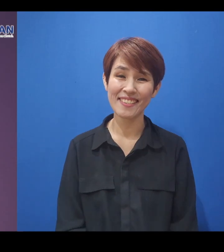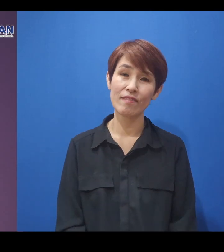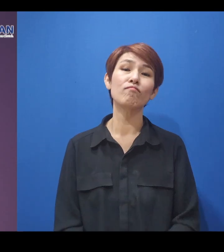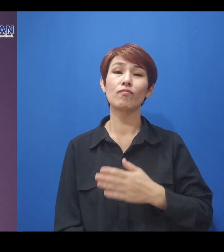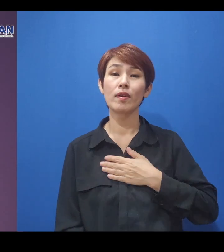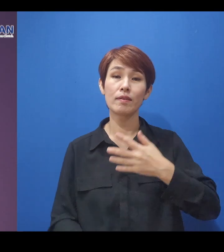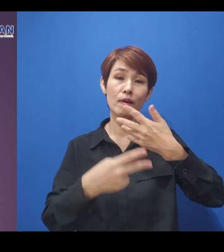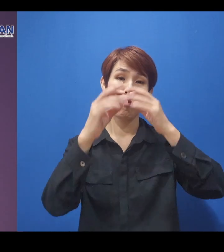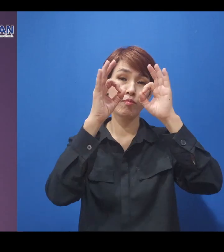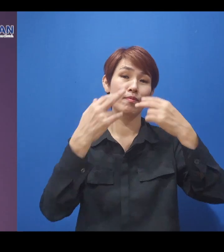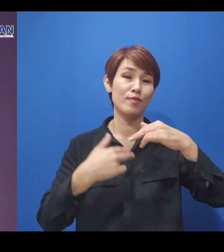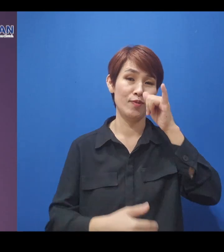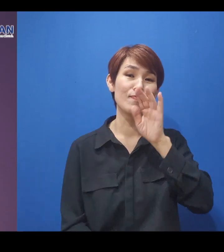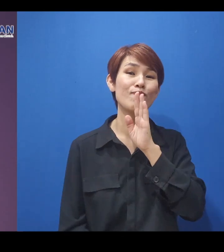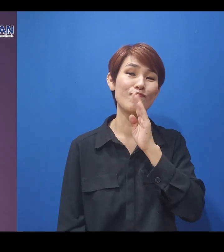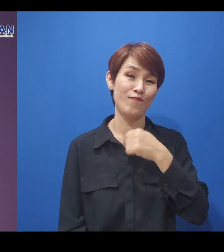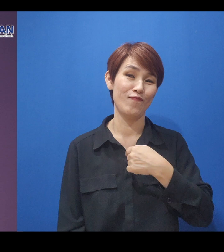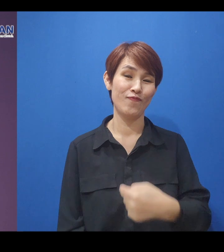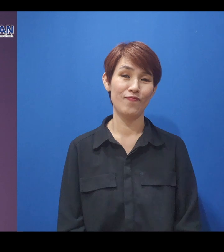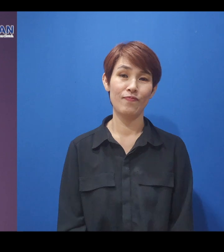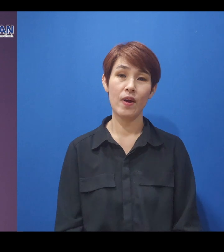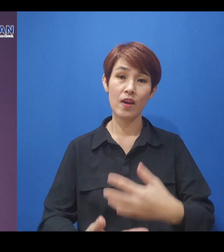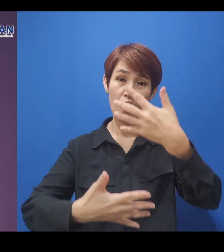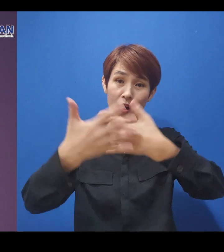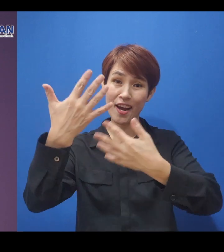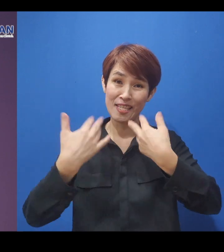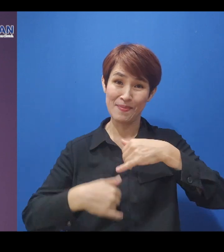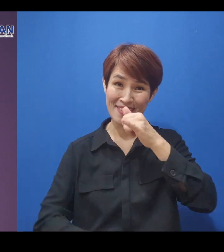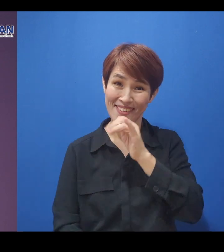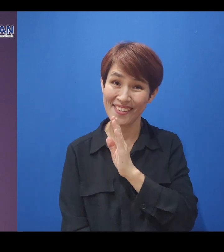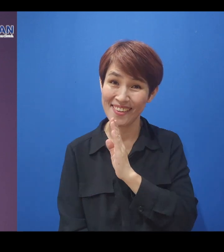저는 재밌던데 영화 참 재밌죠?